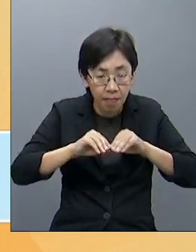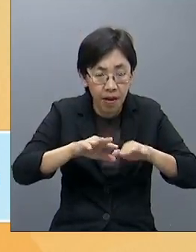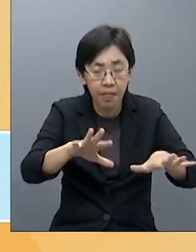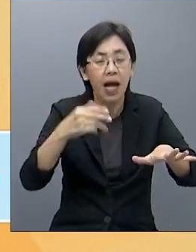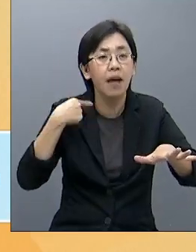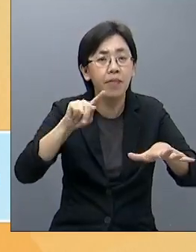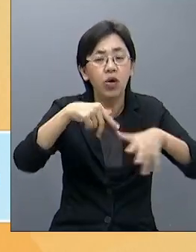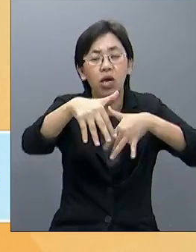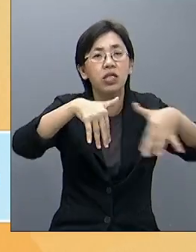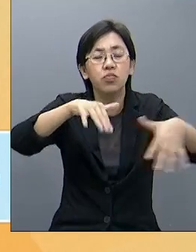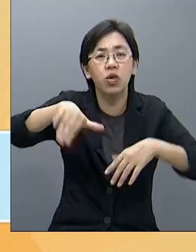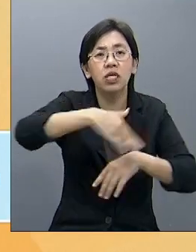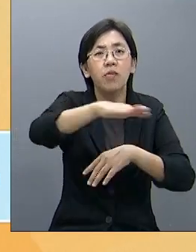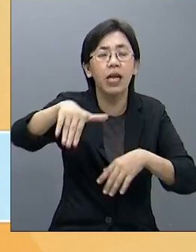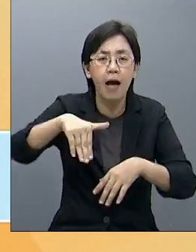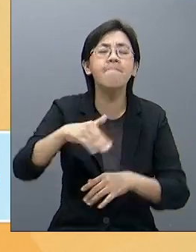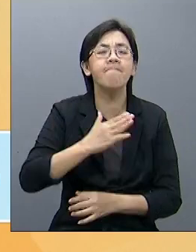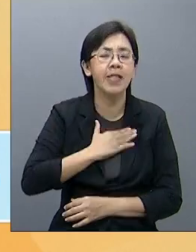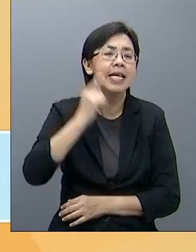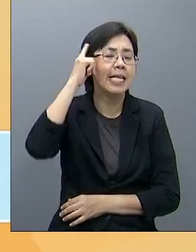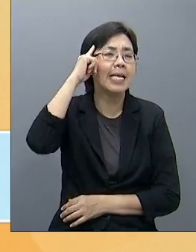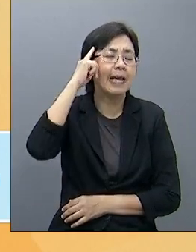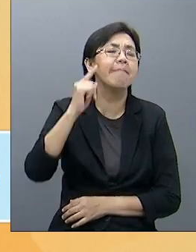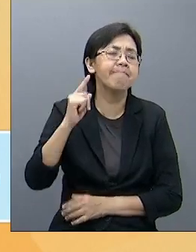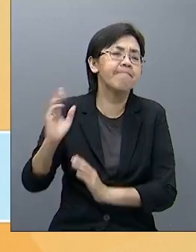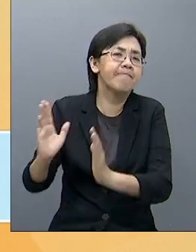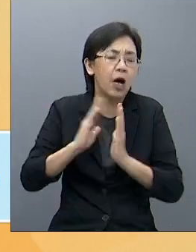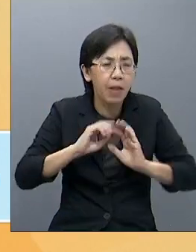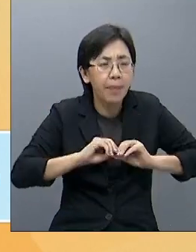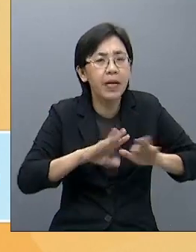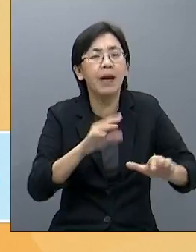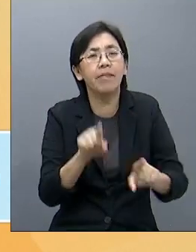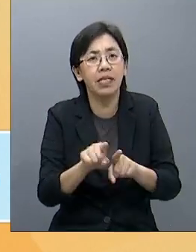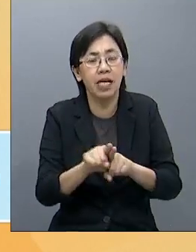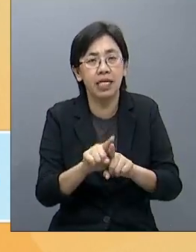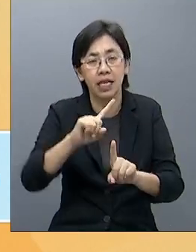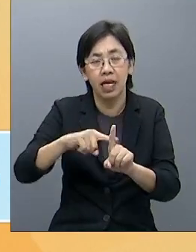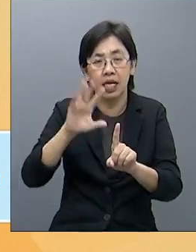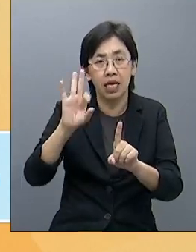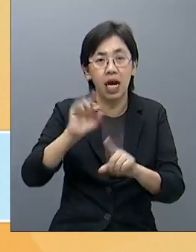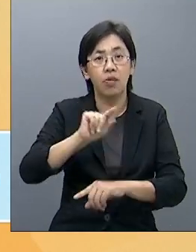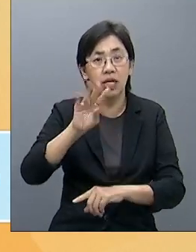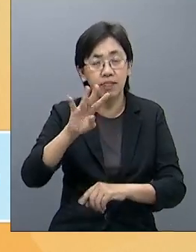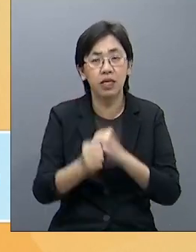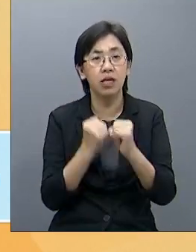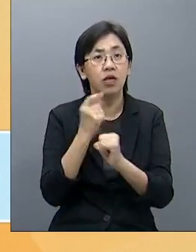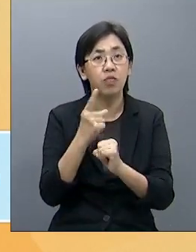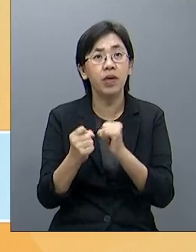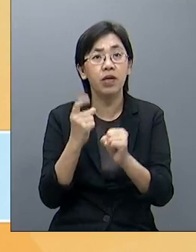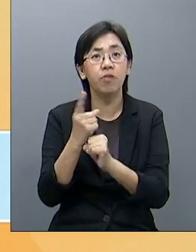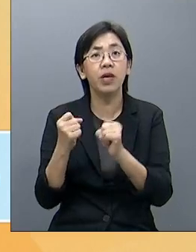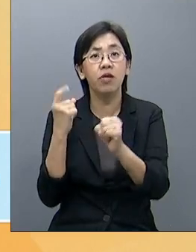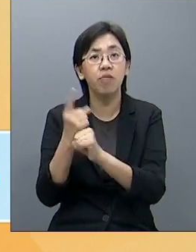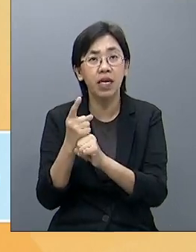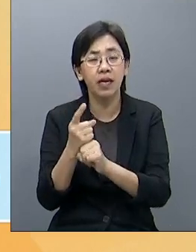ชนต่อมมนิิียชาติเพรงั้นในแต่ละปีทุกวนท 24 กันยายนแต่ละส่วนงาน